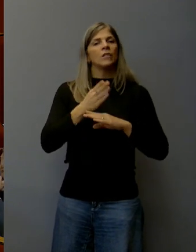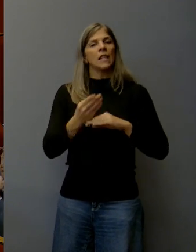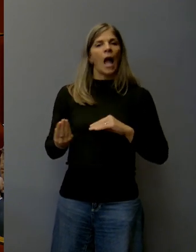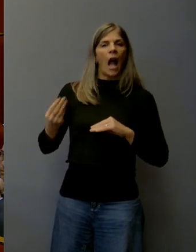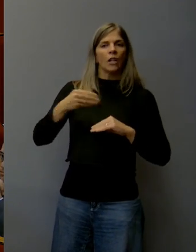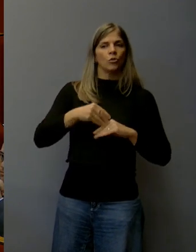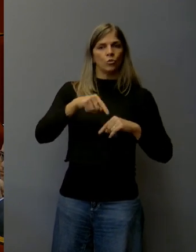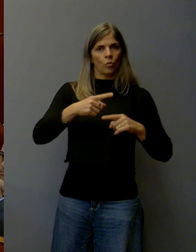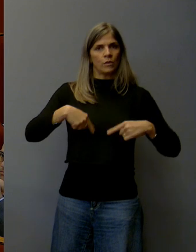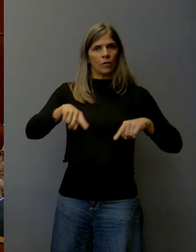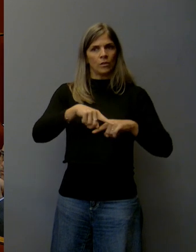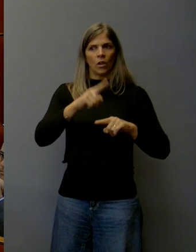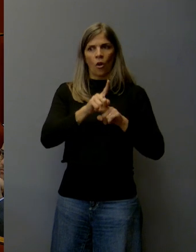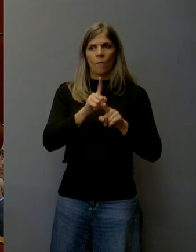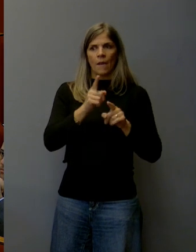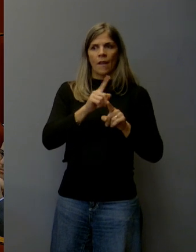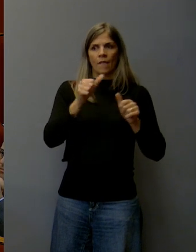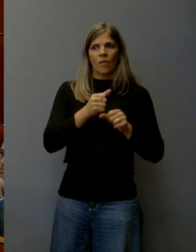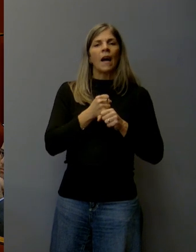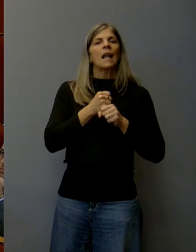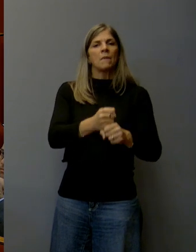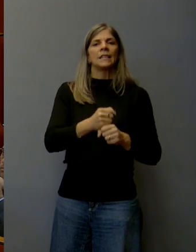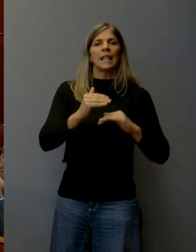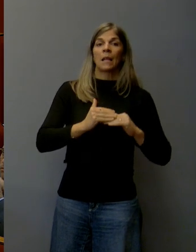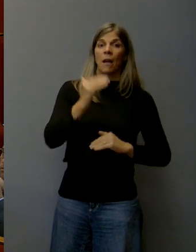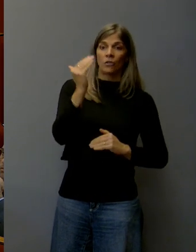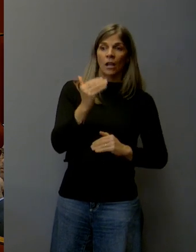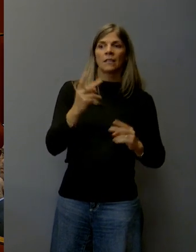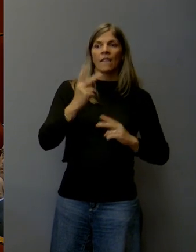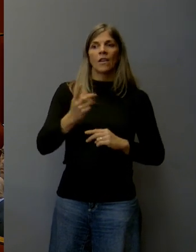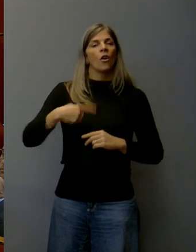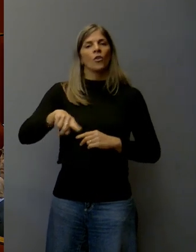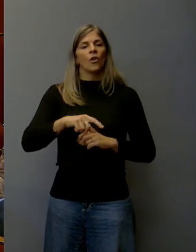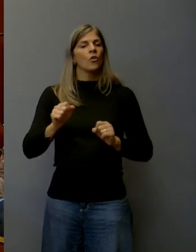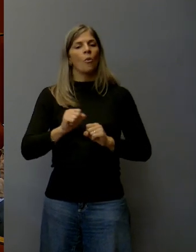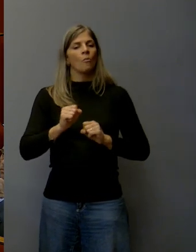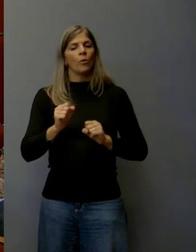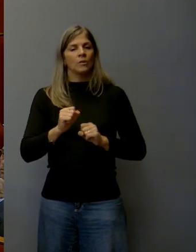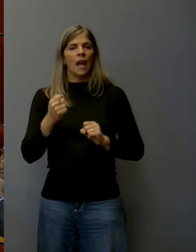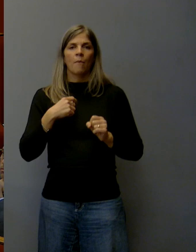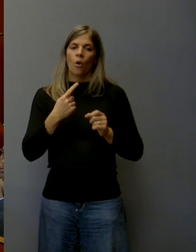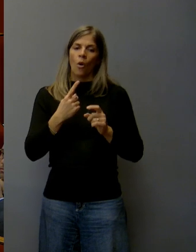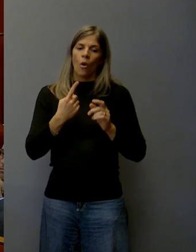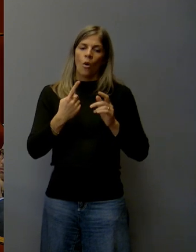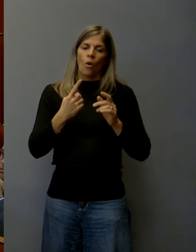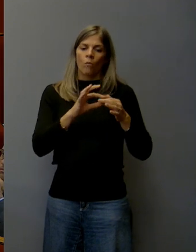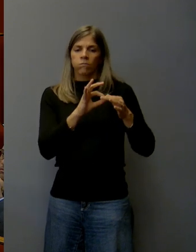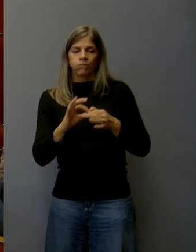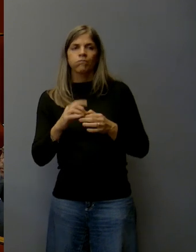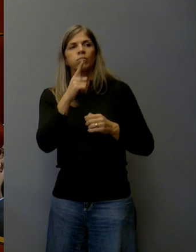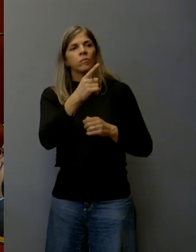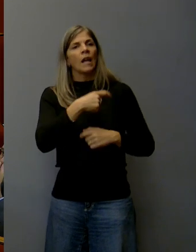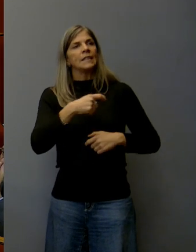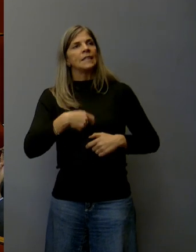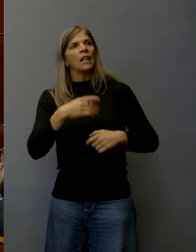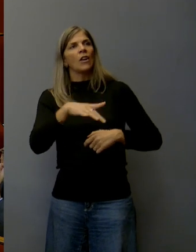rappresentanza della maggioranza ma noi non possiamo dipendere nell'analisi e nella lettura dei regolamenti dal sindaco